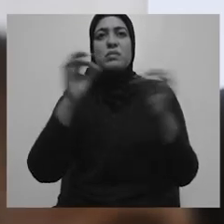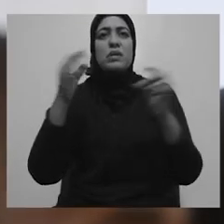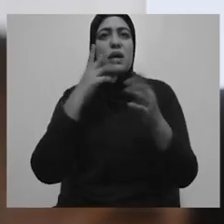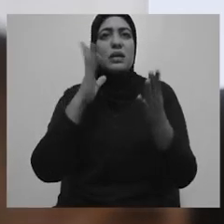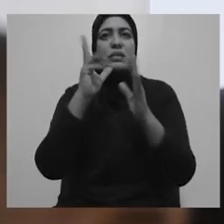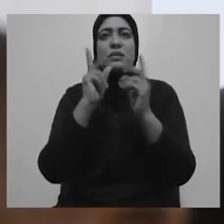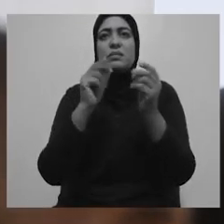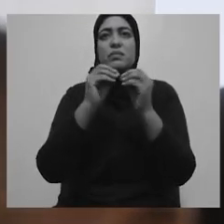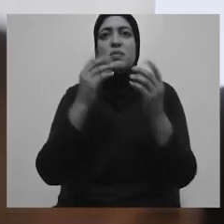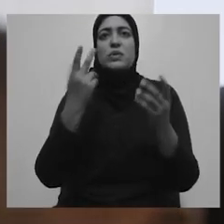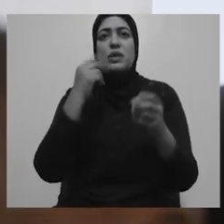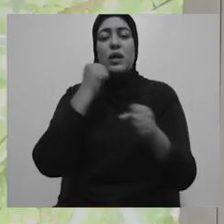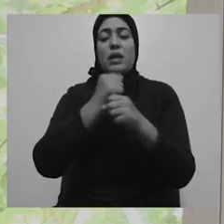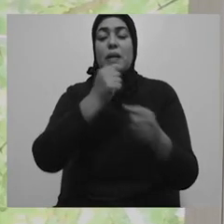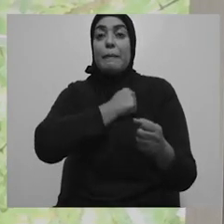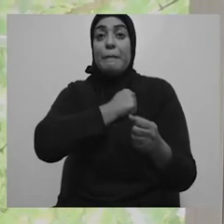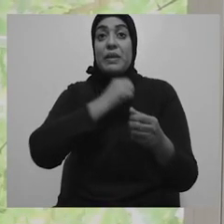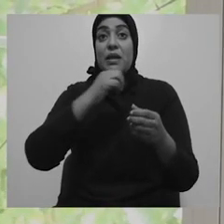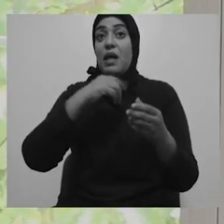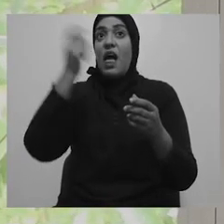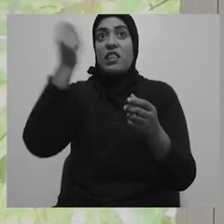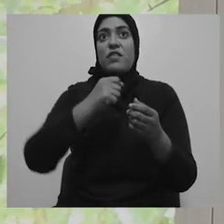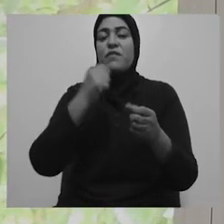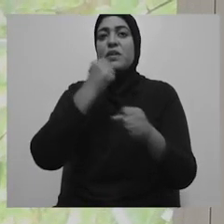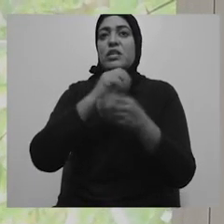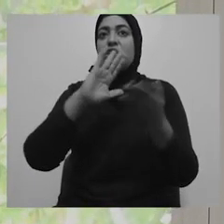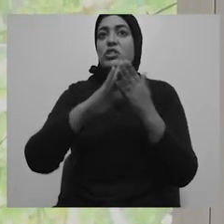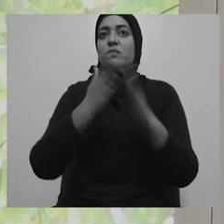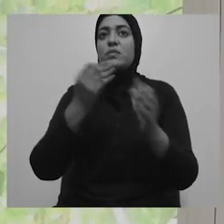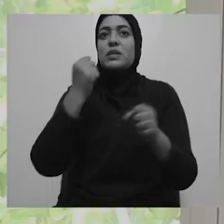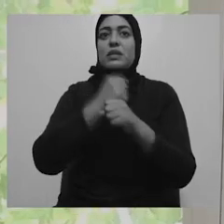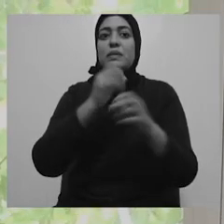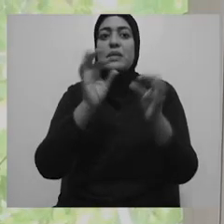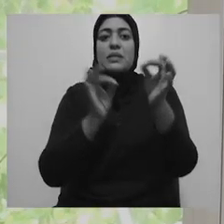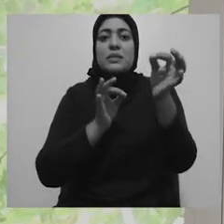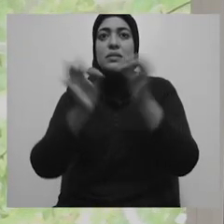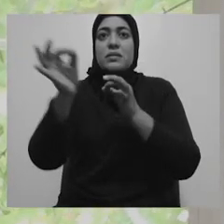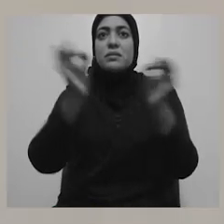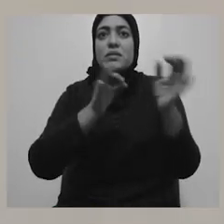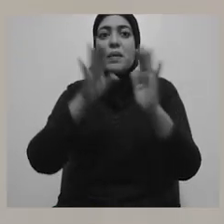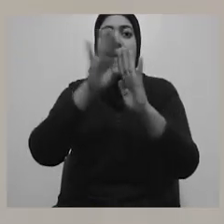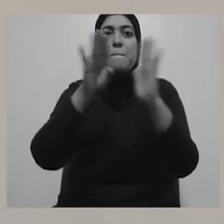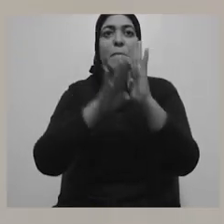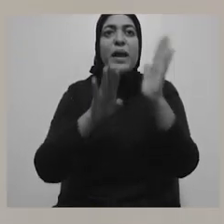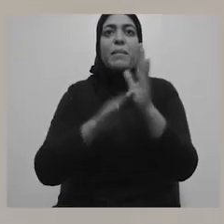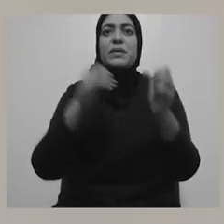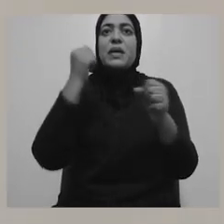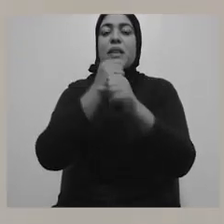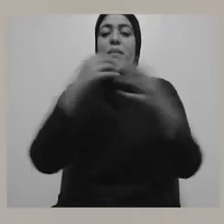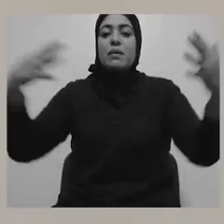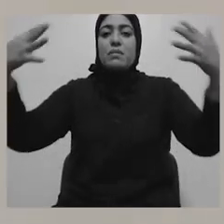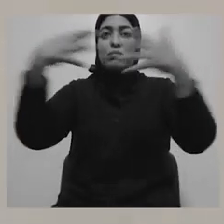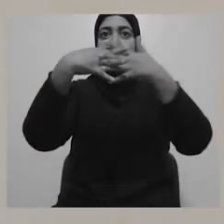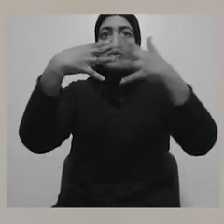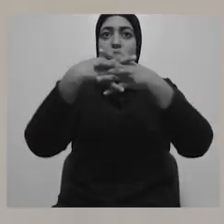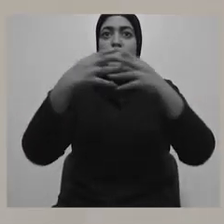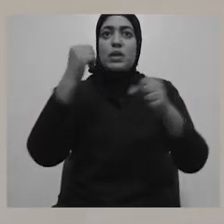scène autant d'avocats délicate du lycée il y as les yeux vers la